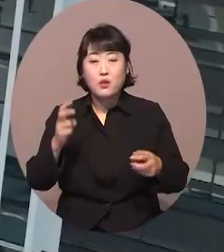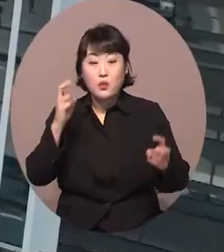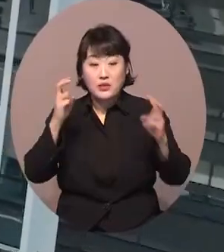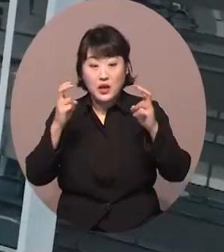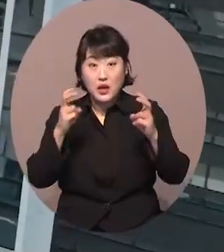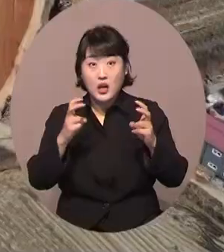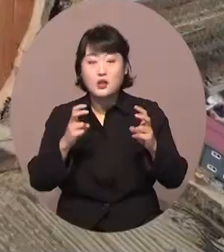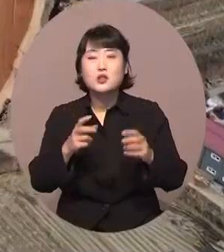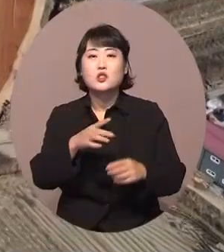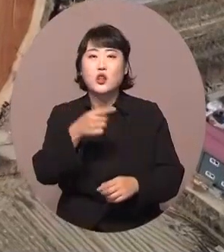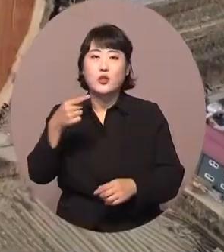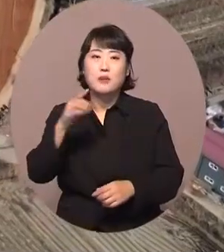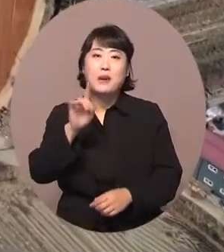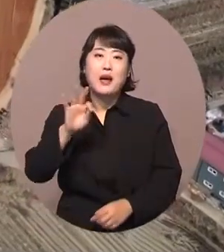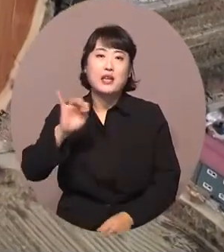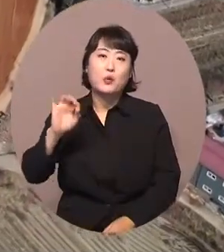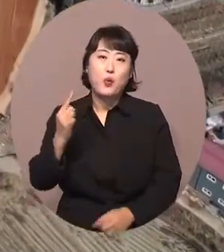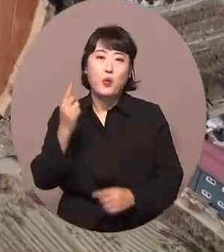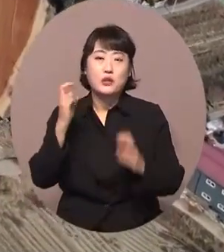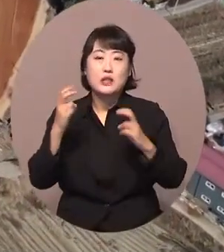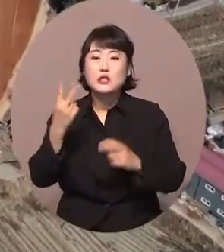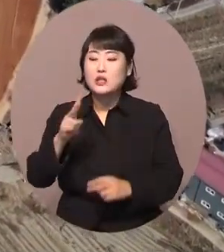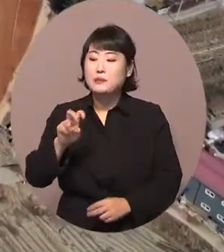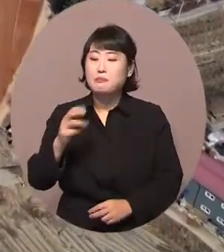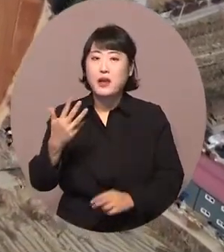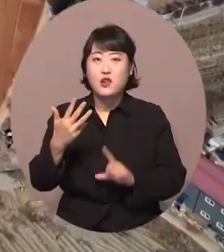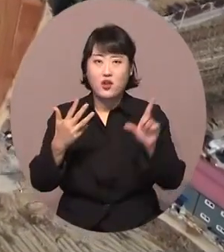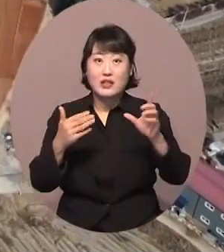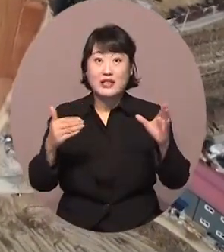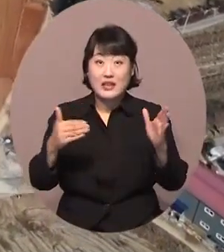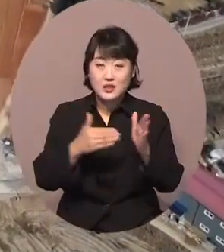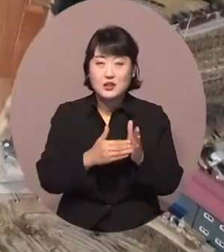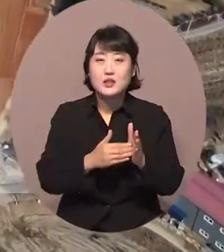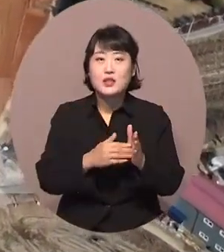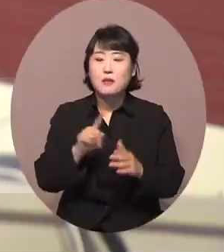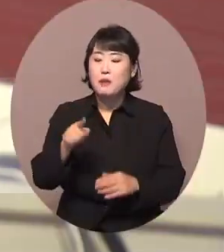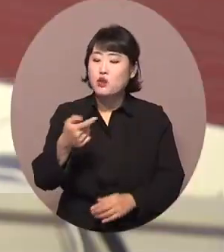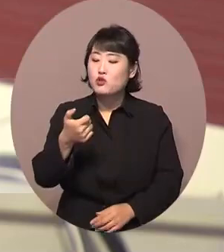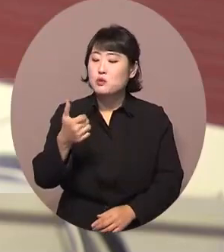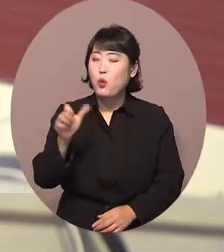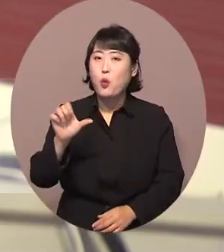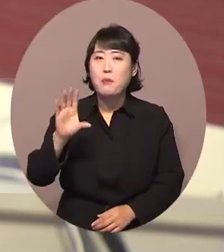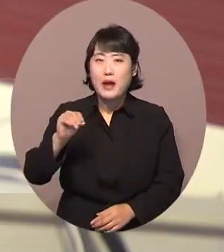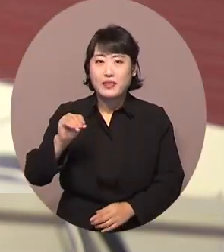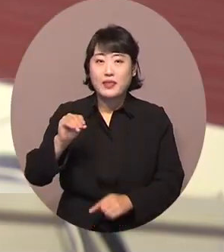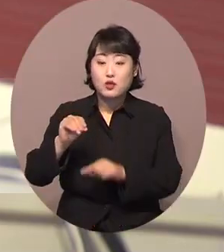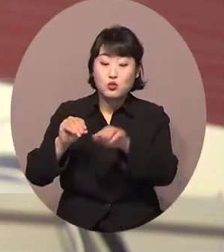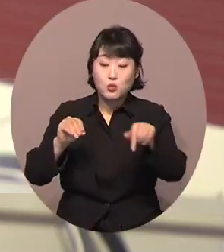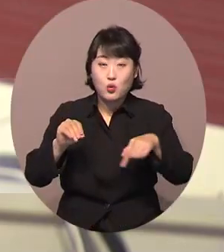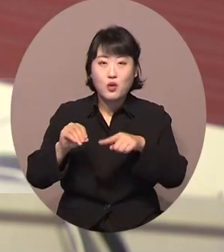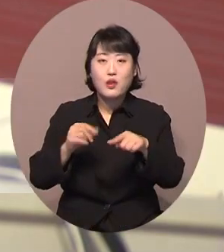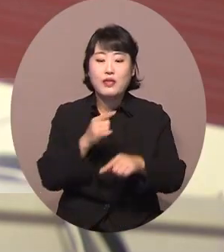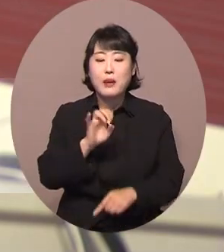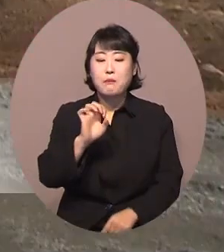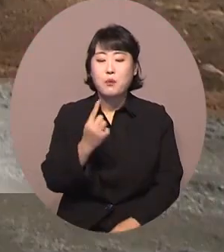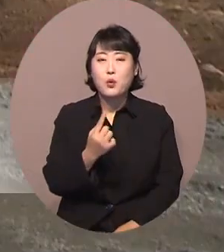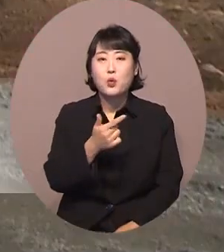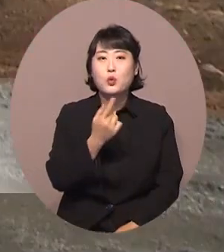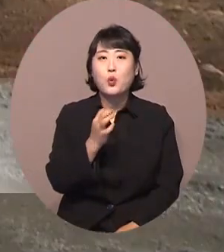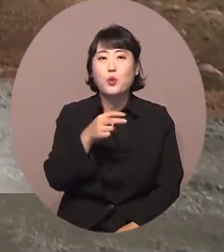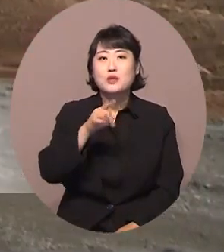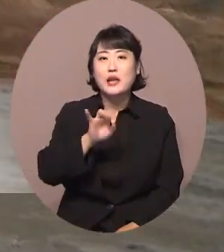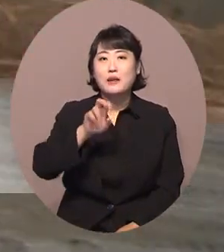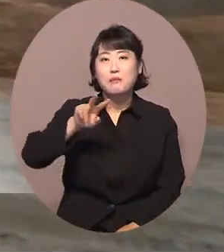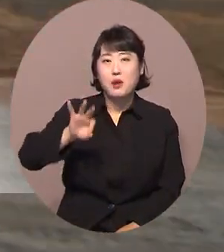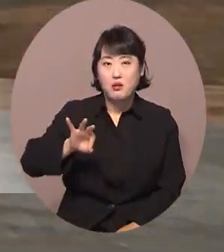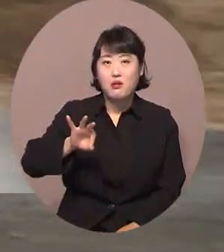이번이 처음으로 돈은 2028년까지 예산 기일 때 165만 제미 부지에 조성하는 내포 농생명 그린 바이오